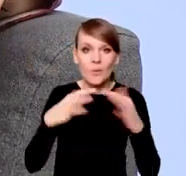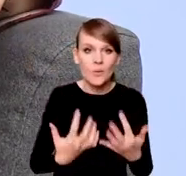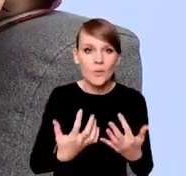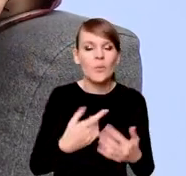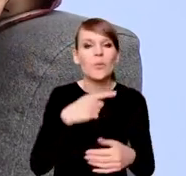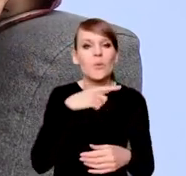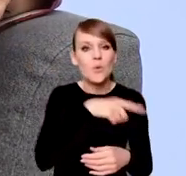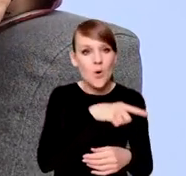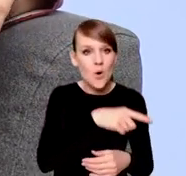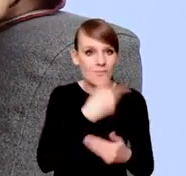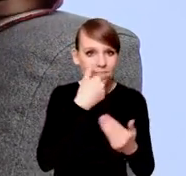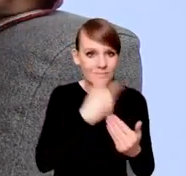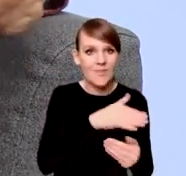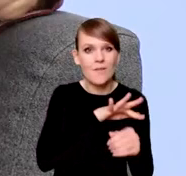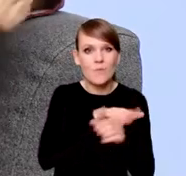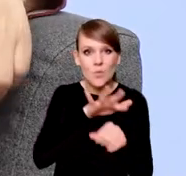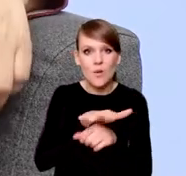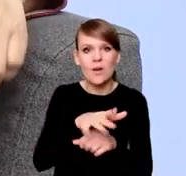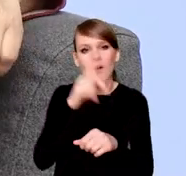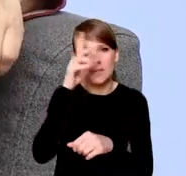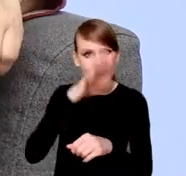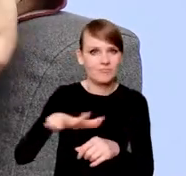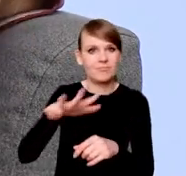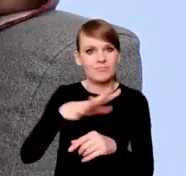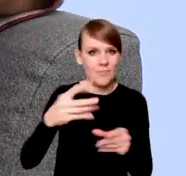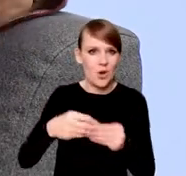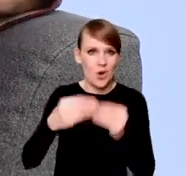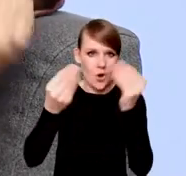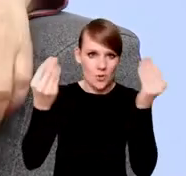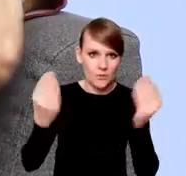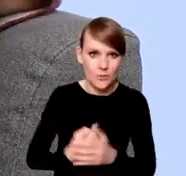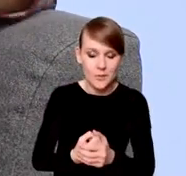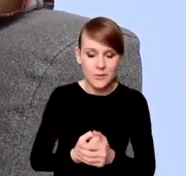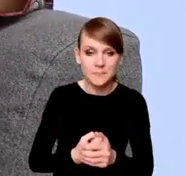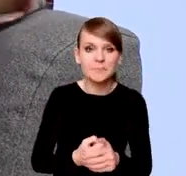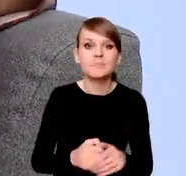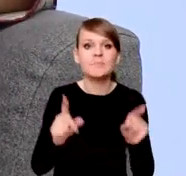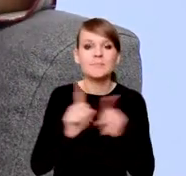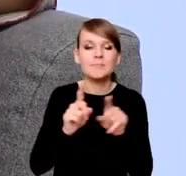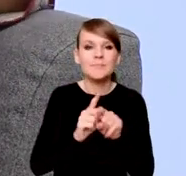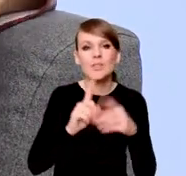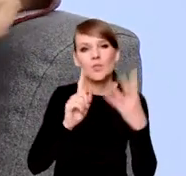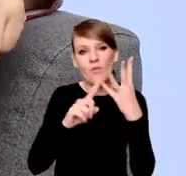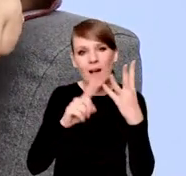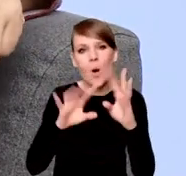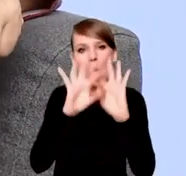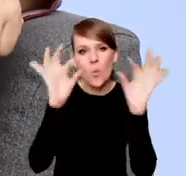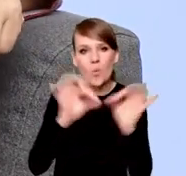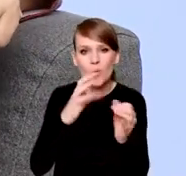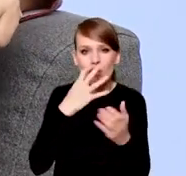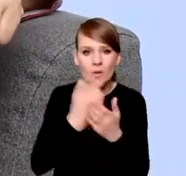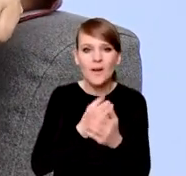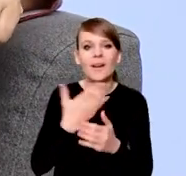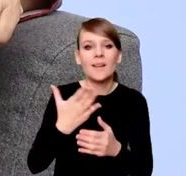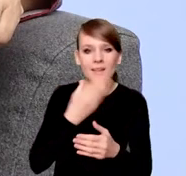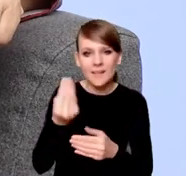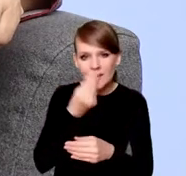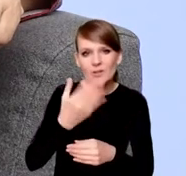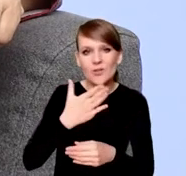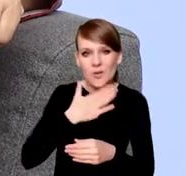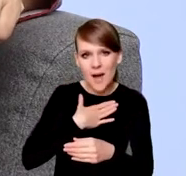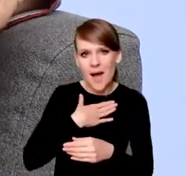przemiany cywilizacyjne. I czwartą taką ogólną korzyść, bo potem mam jeszcze korzyści dla poszczególnych